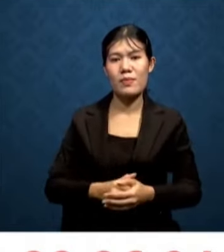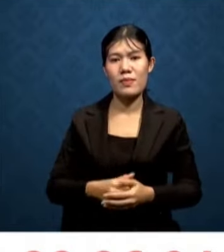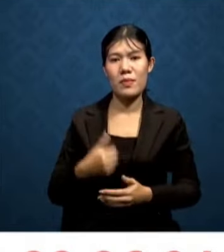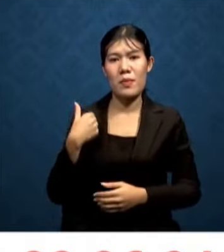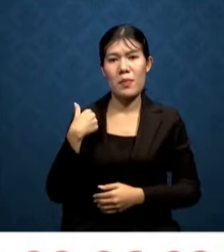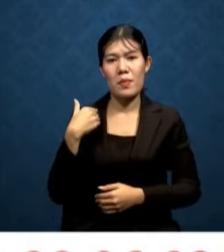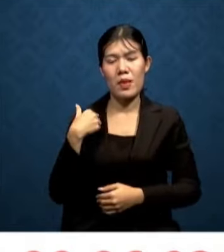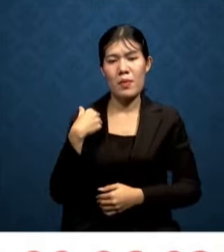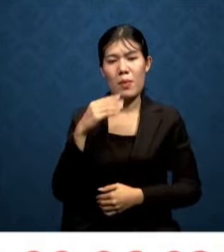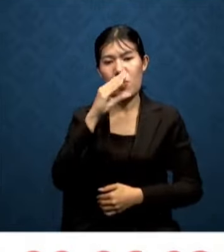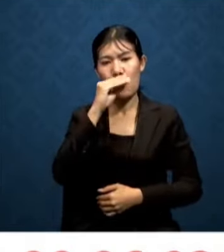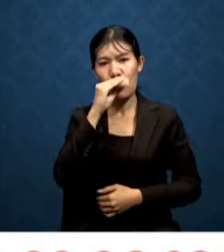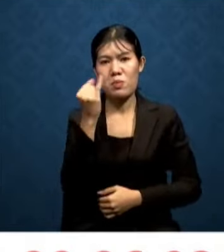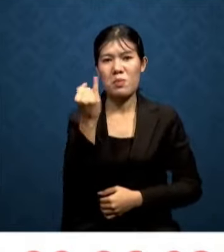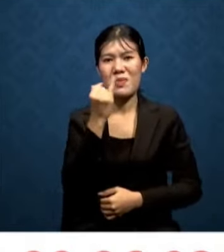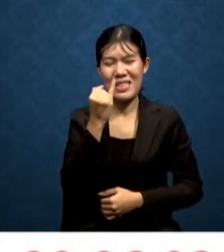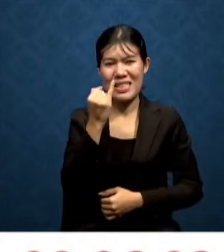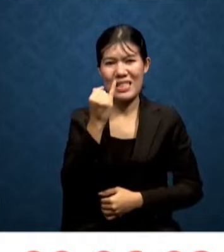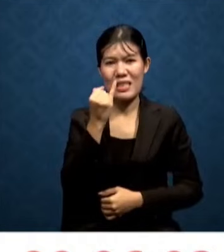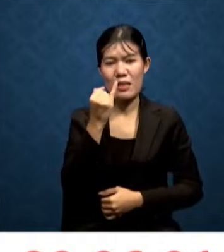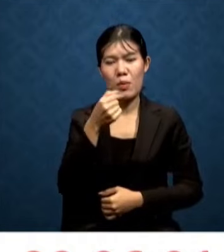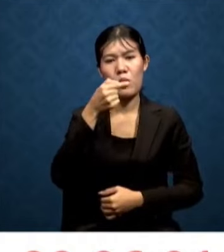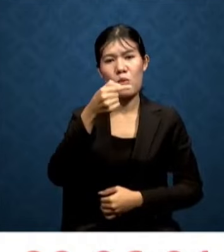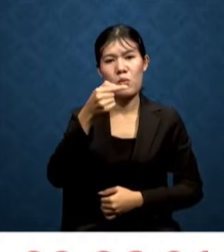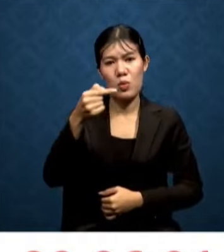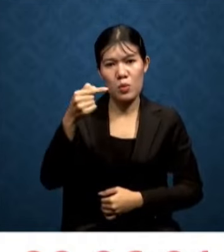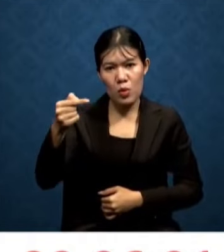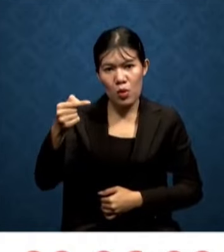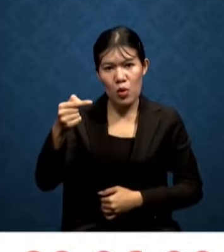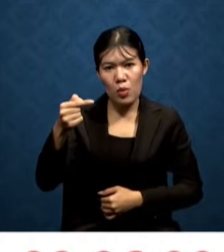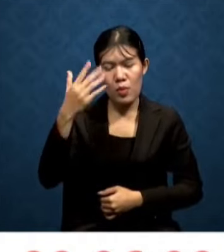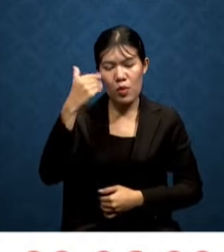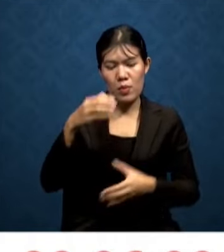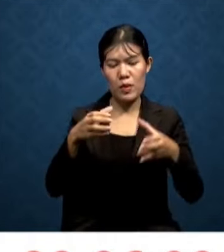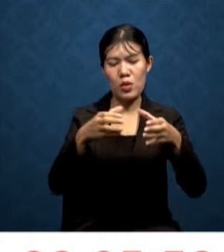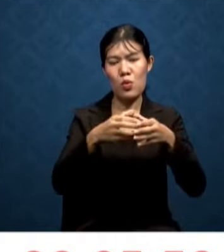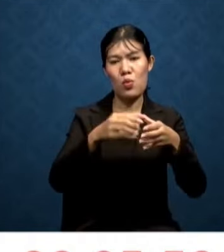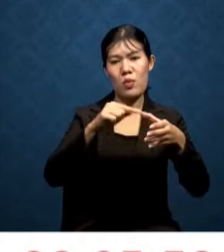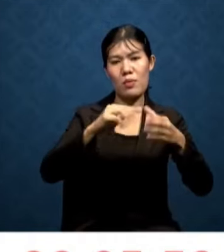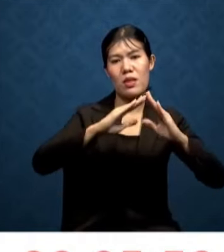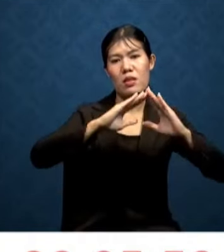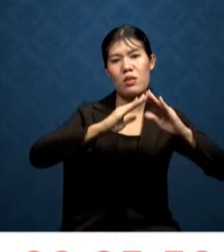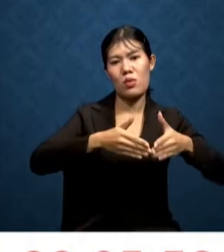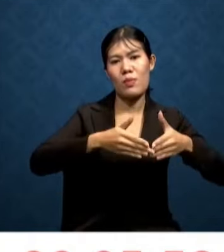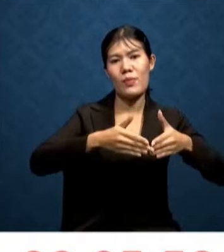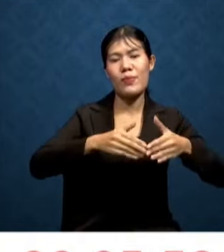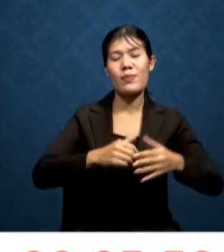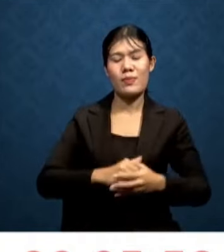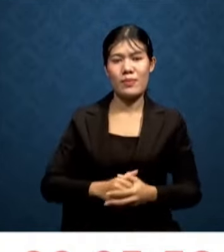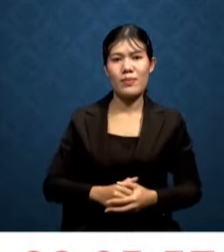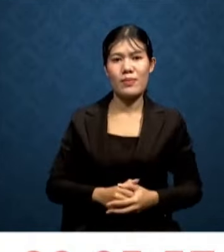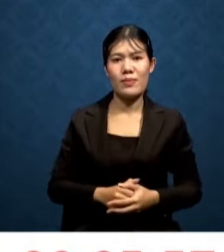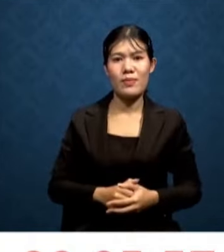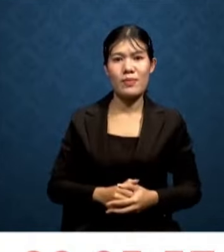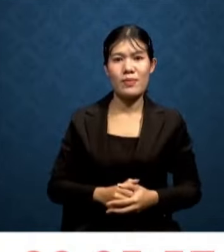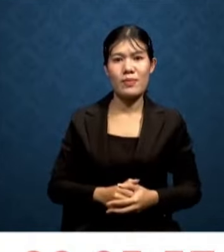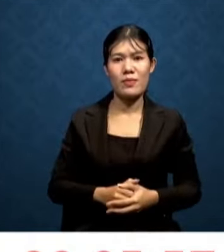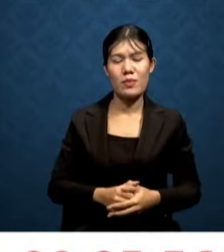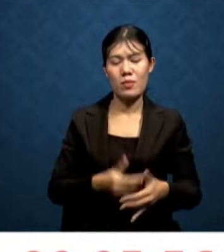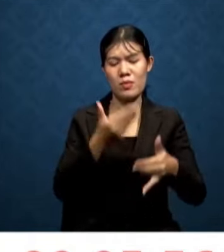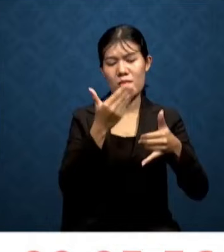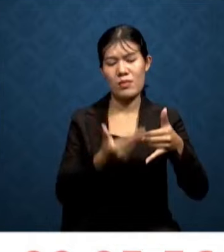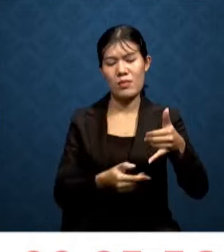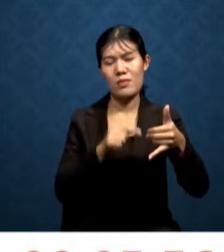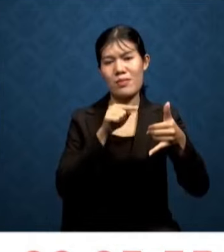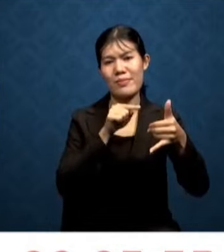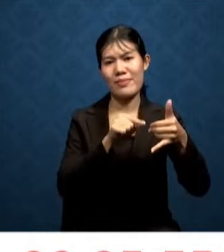ย้ยหยันพรรคที่ถูกยุบไปดังที่สาธารณชนได้รับรู้อย่างกว้างขวางแล้วนั้นพฤติกรรมดังกล่าวถูกสังคมตั้